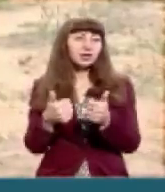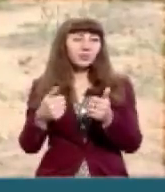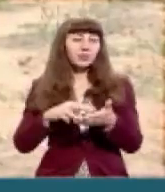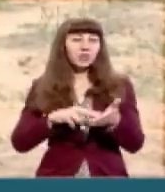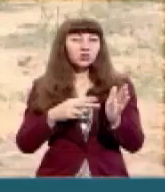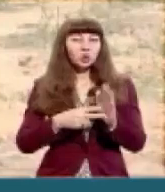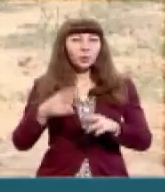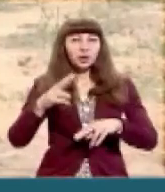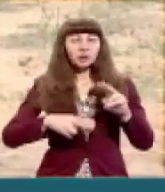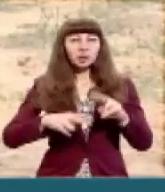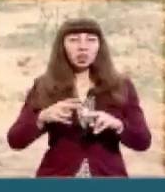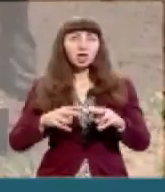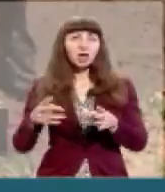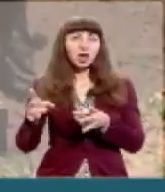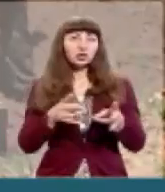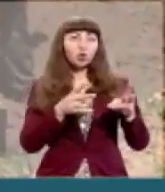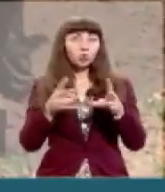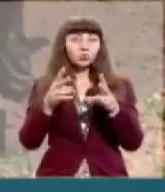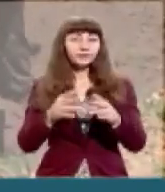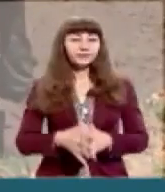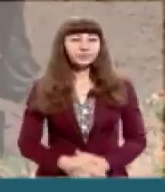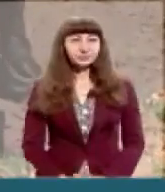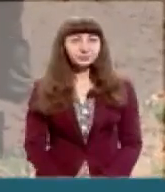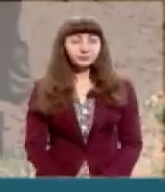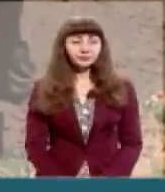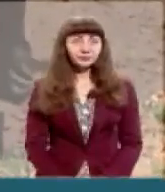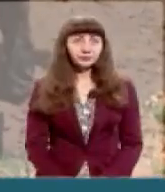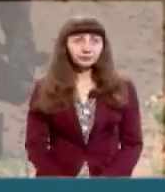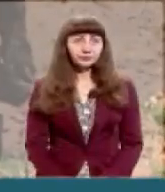также собираются построить крытый каток. Алмажан Амангельдинова, Руслан Джабаев, телеканал Кустанай.